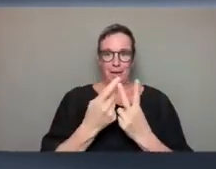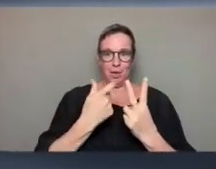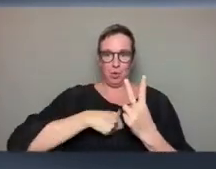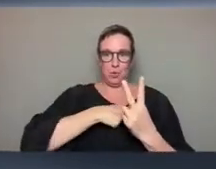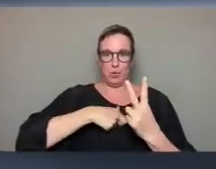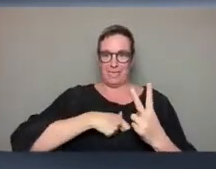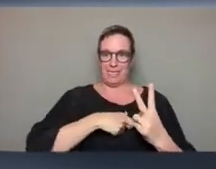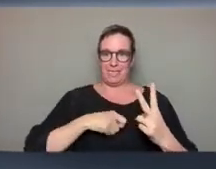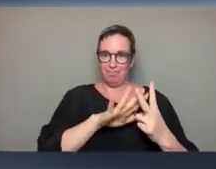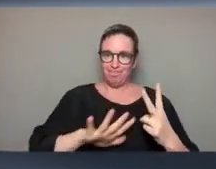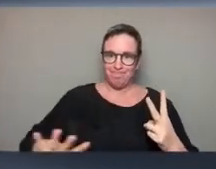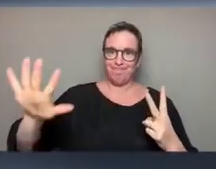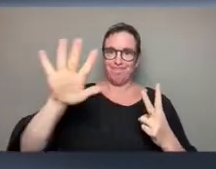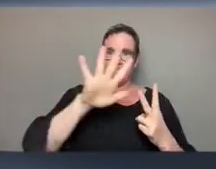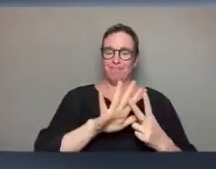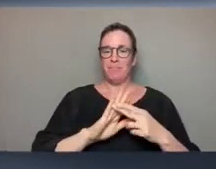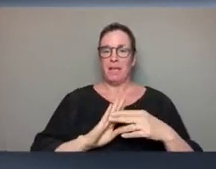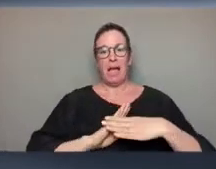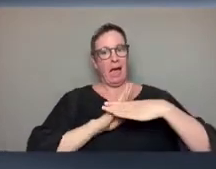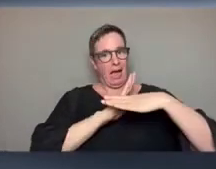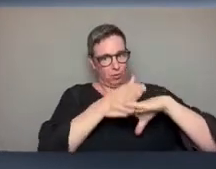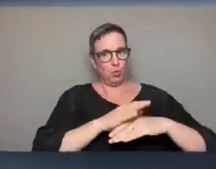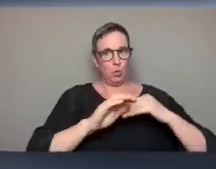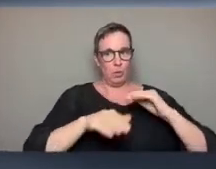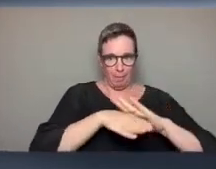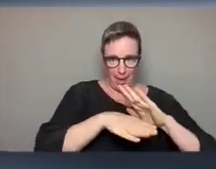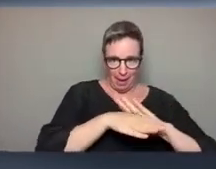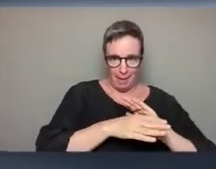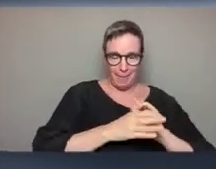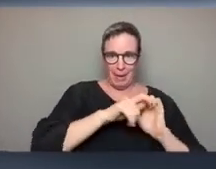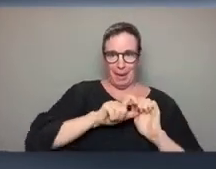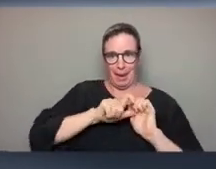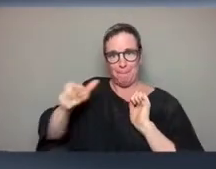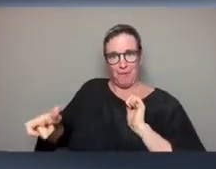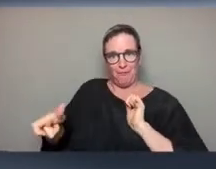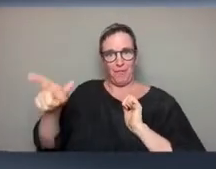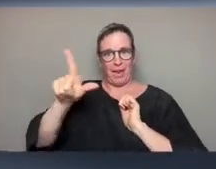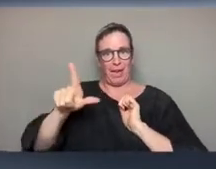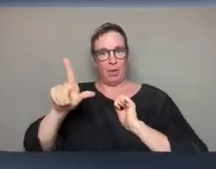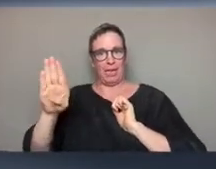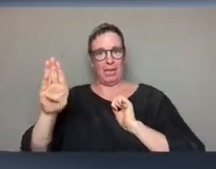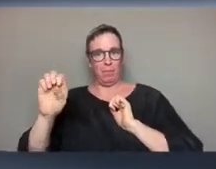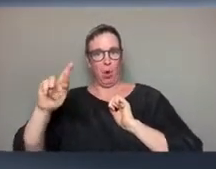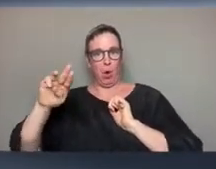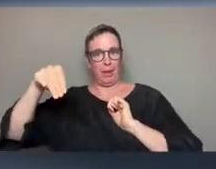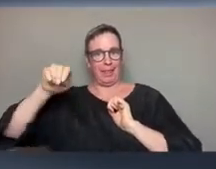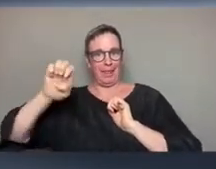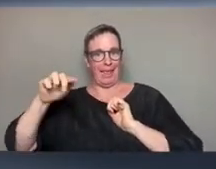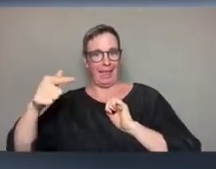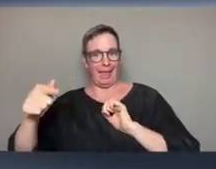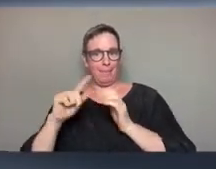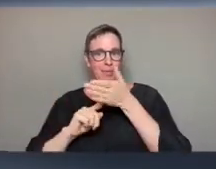introduction et après passer la parole à Léonie Bornet qui va vous présenter notre projet de tourisme.